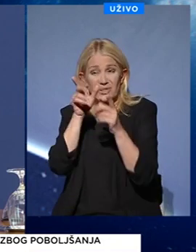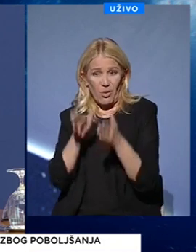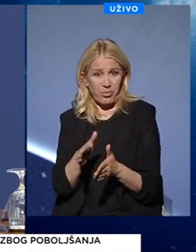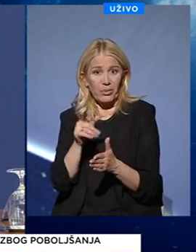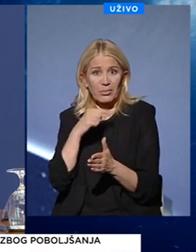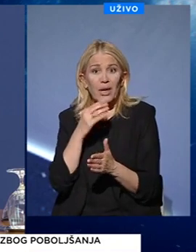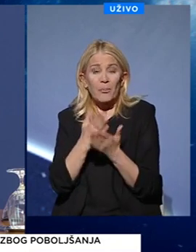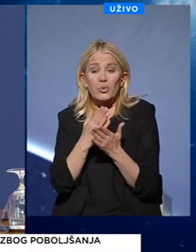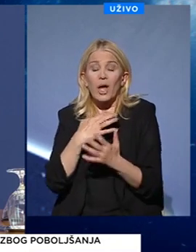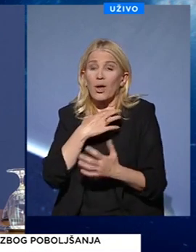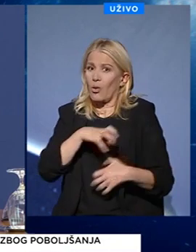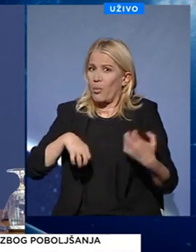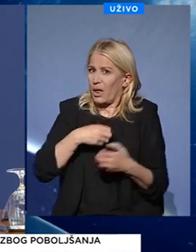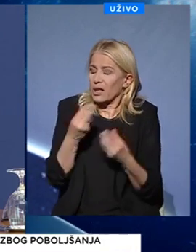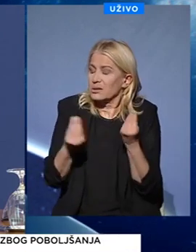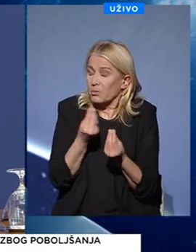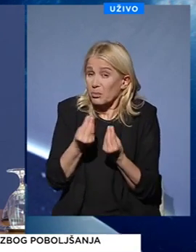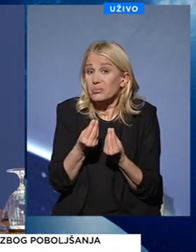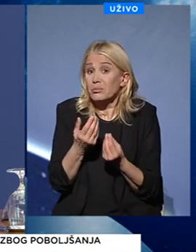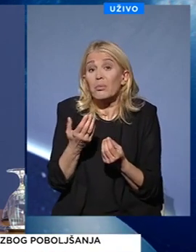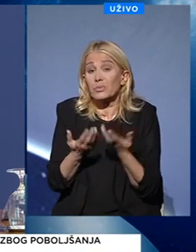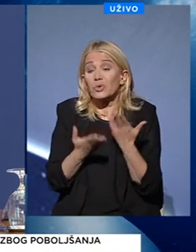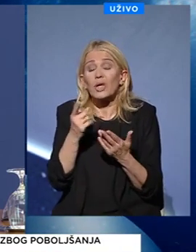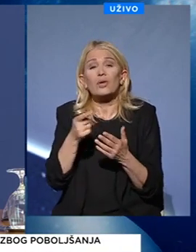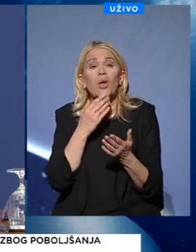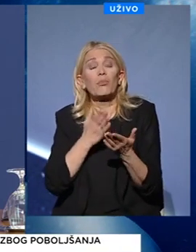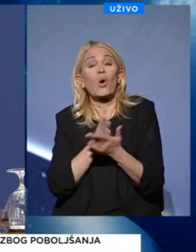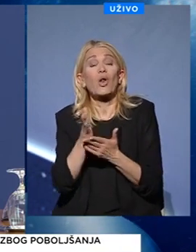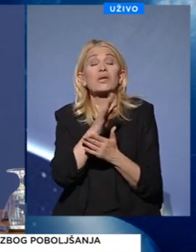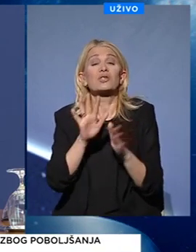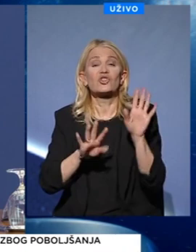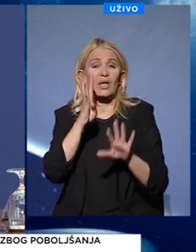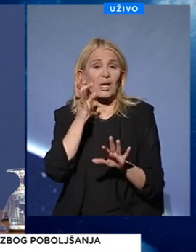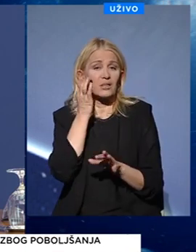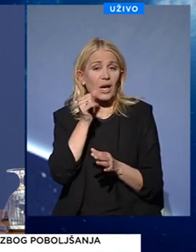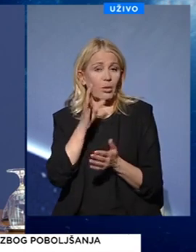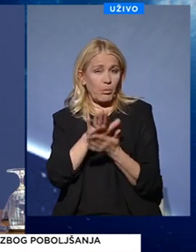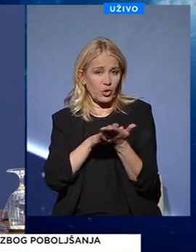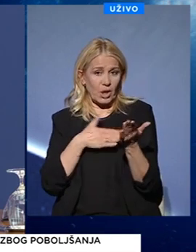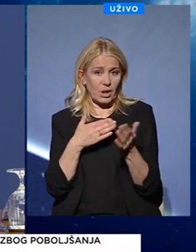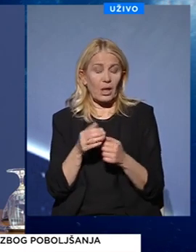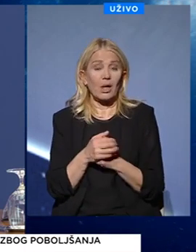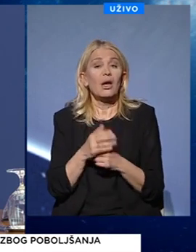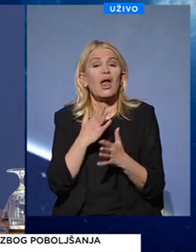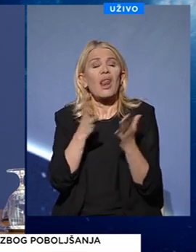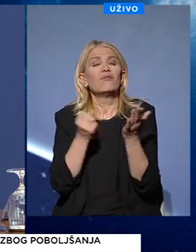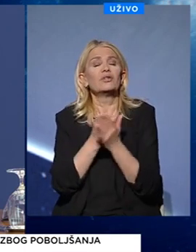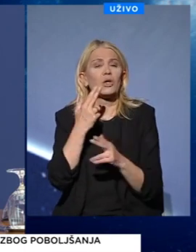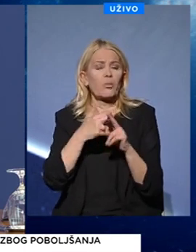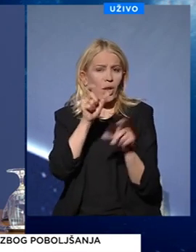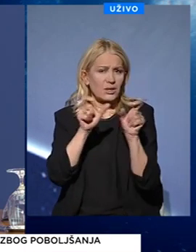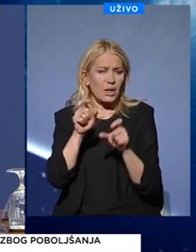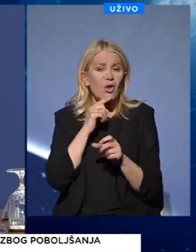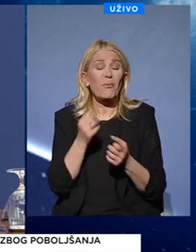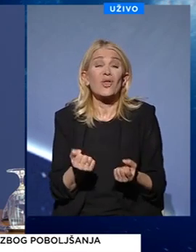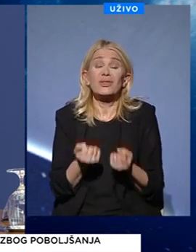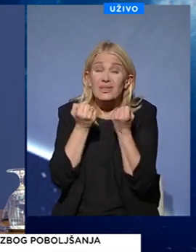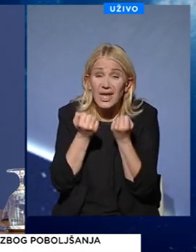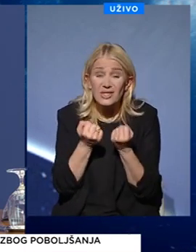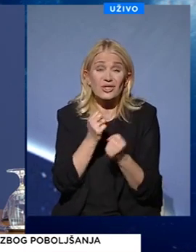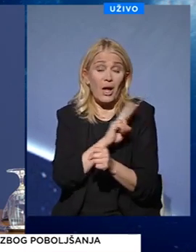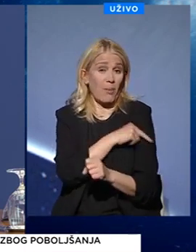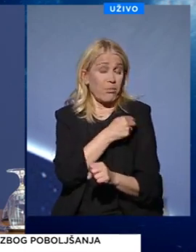da nastanu komplikacije, a to je po prolasku 14 dana od početka simptomatologije. Za najveći broj bolesnika, one koji imaju teške kliničke